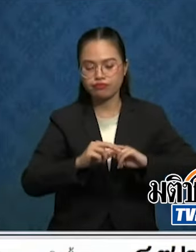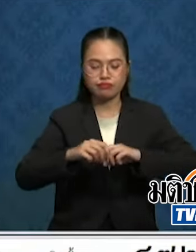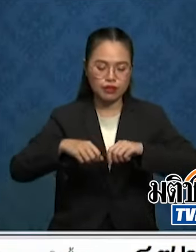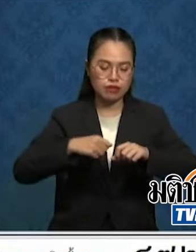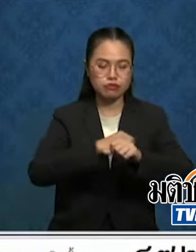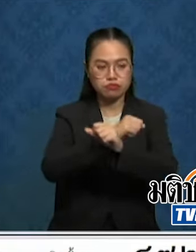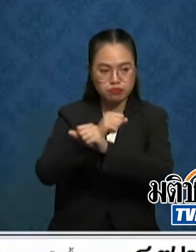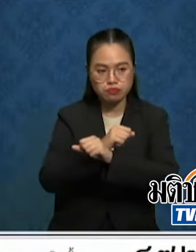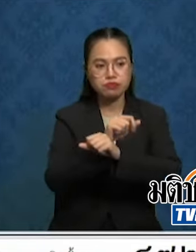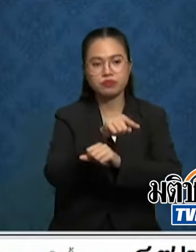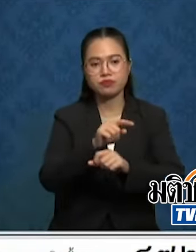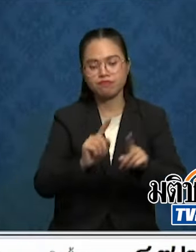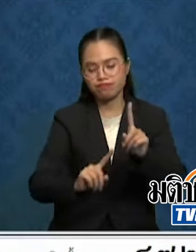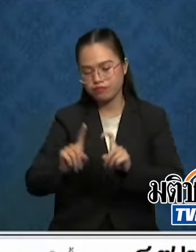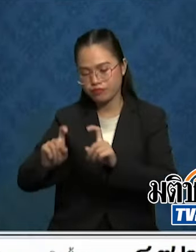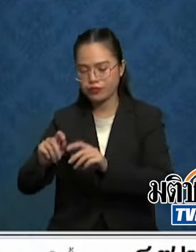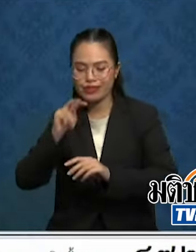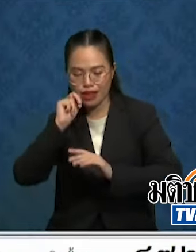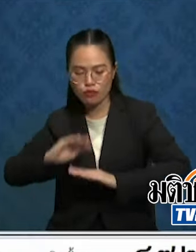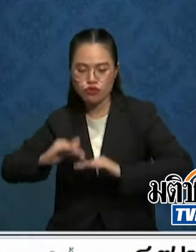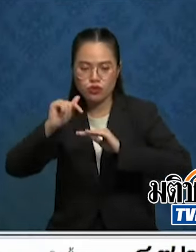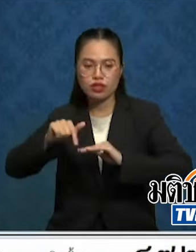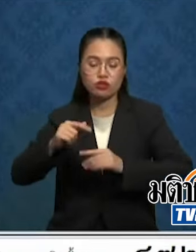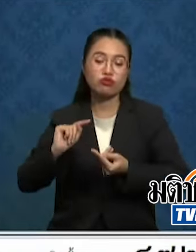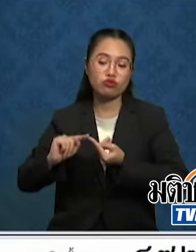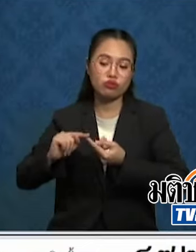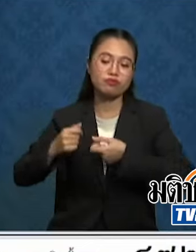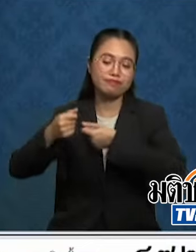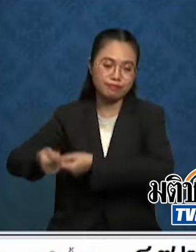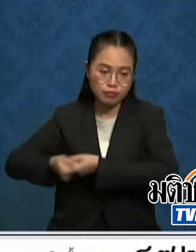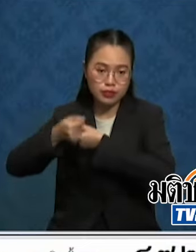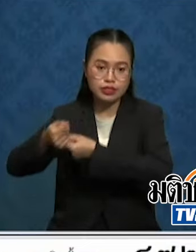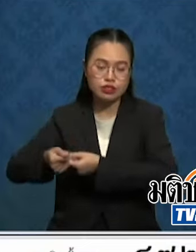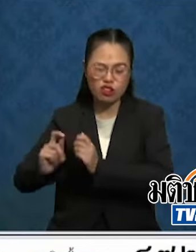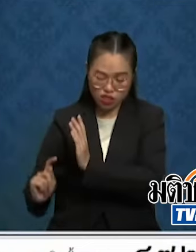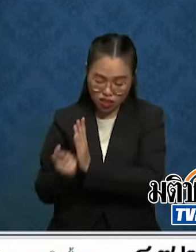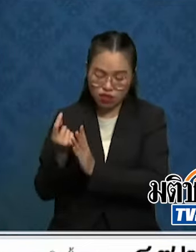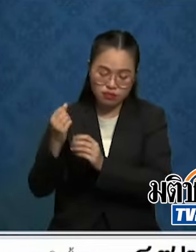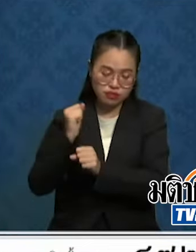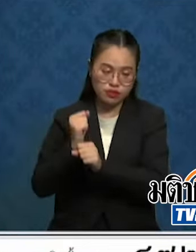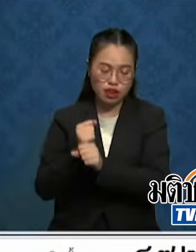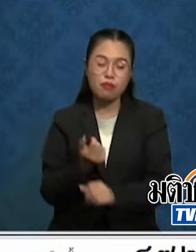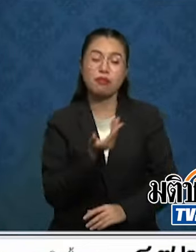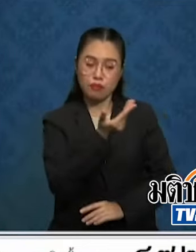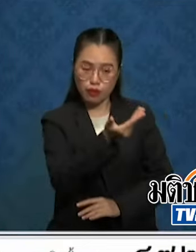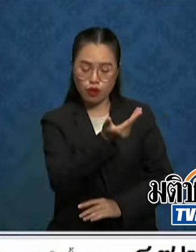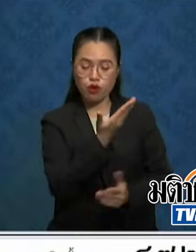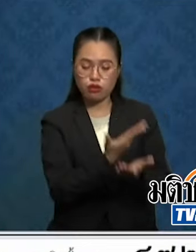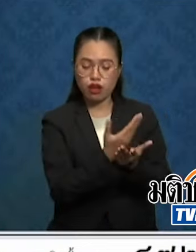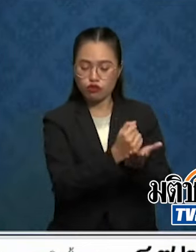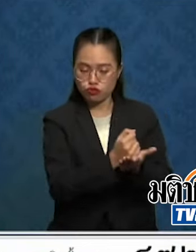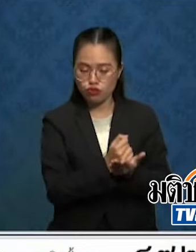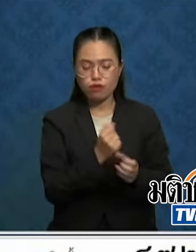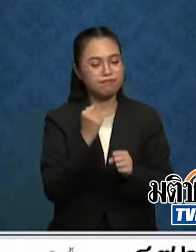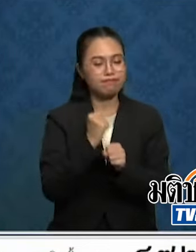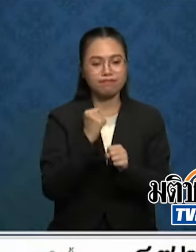งครับจึงทำให้เกษตรกรรายย่อยเกษตรกรรุ่นใหม่หรือกลุ่มสตาร์ทอัพไม่สามารถที่จะขึ้นทะเบียนได้เช่น